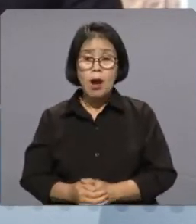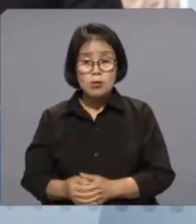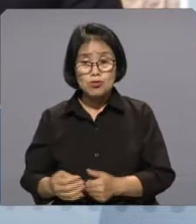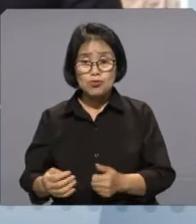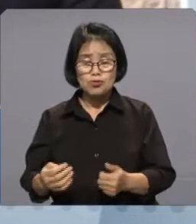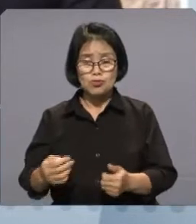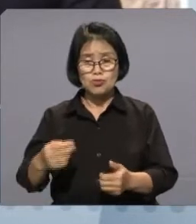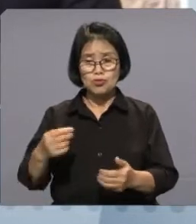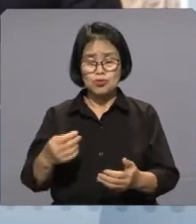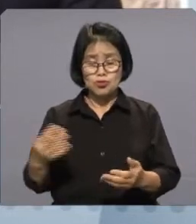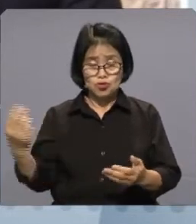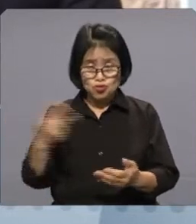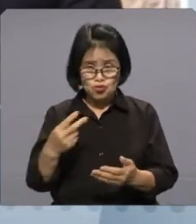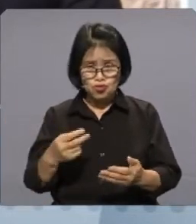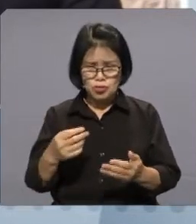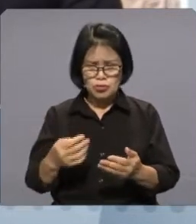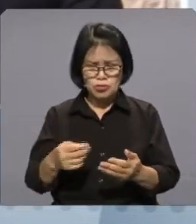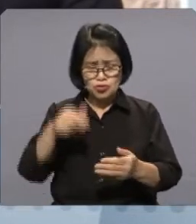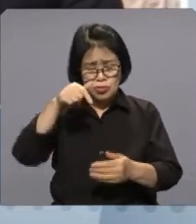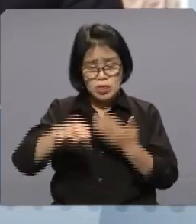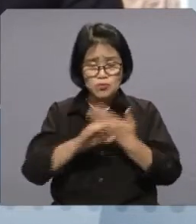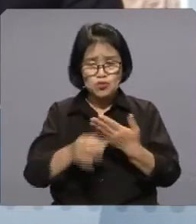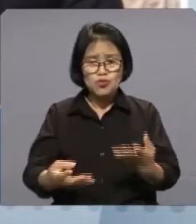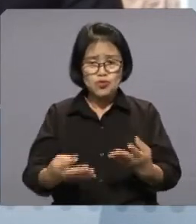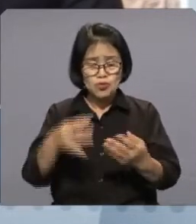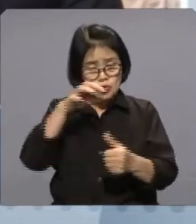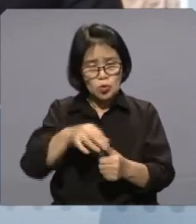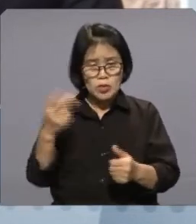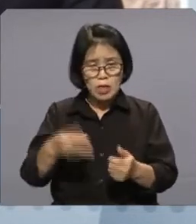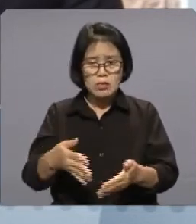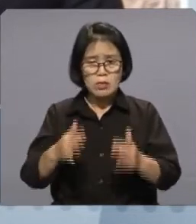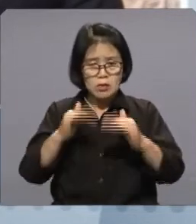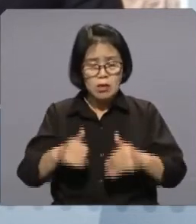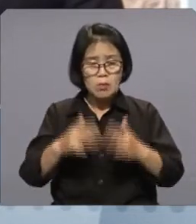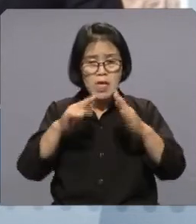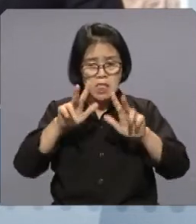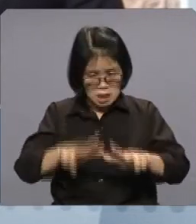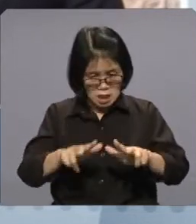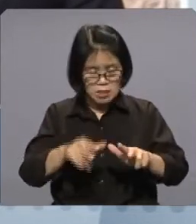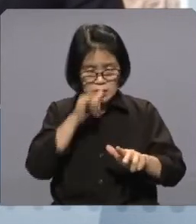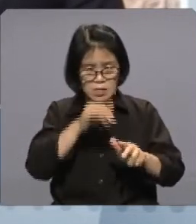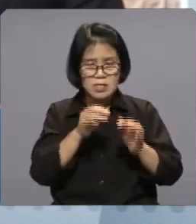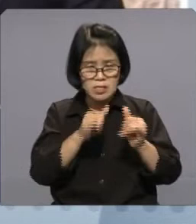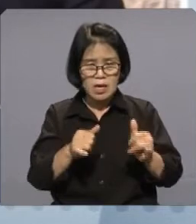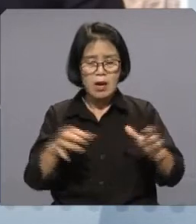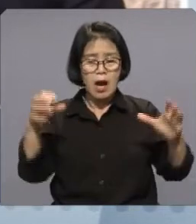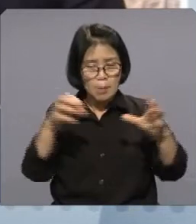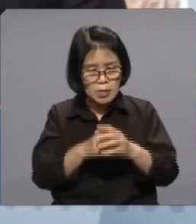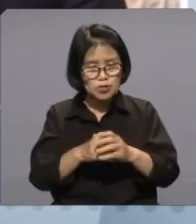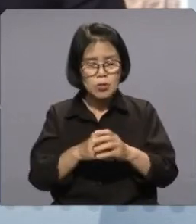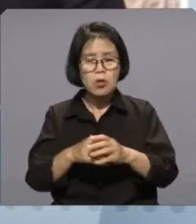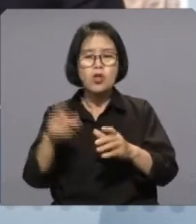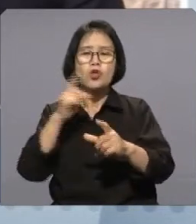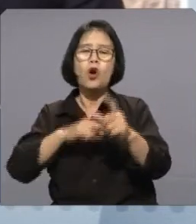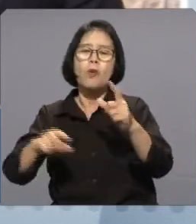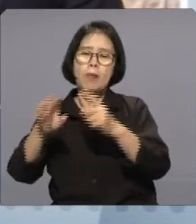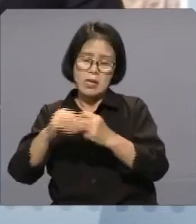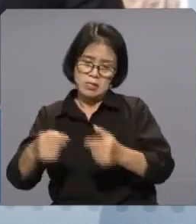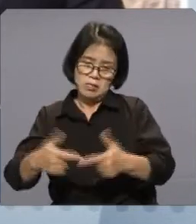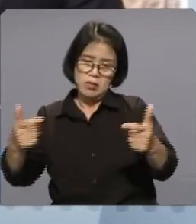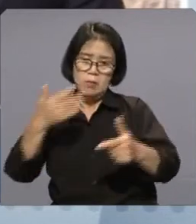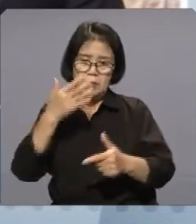미결수를 수용하는 시설은 지금의 그 기결수와 미결수를 합한 숫자보다 더 많아질 수